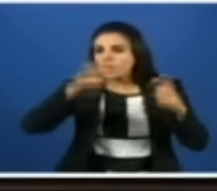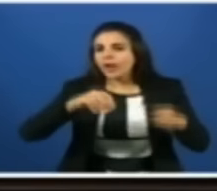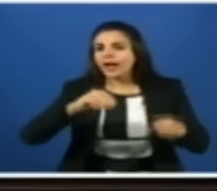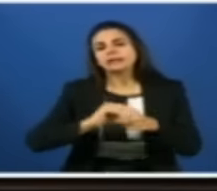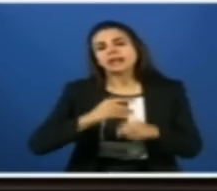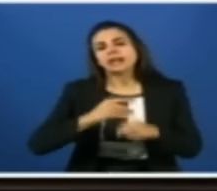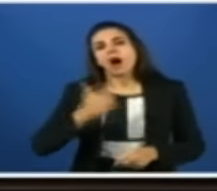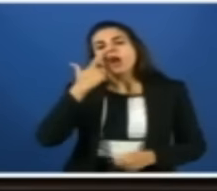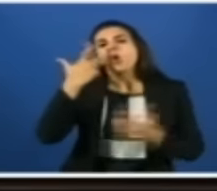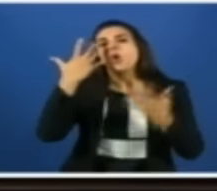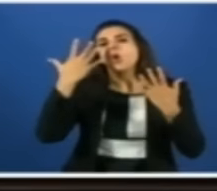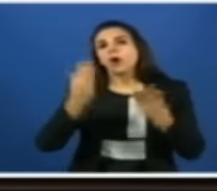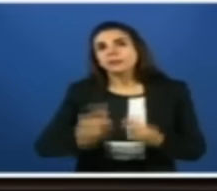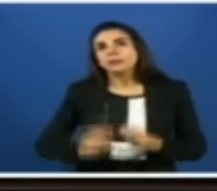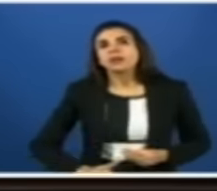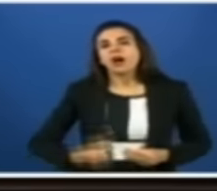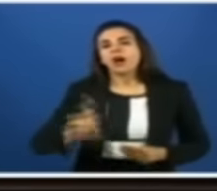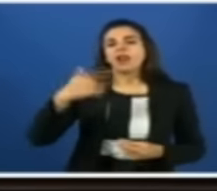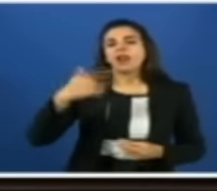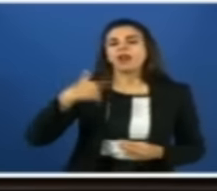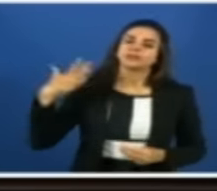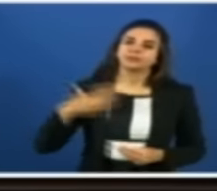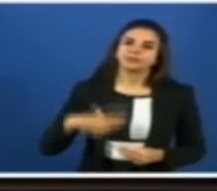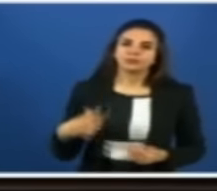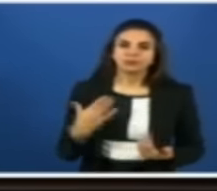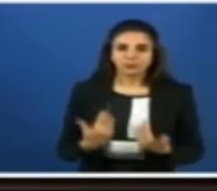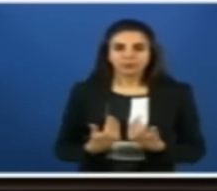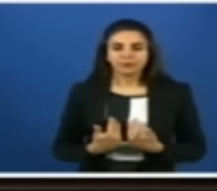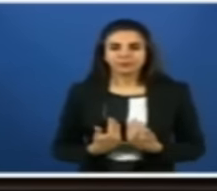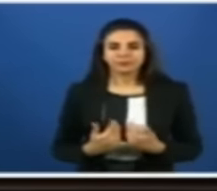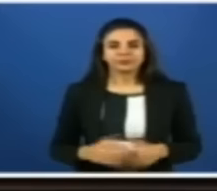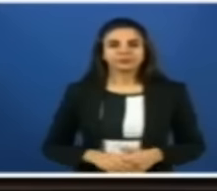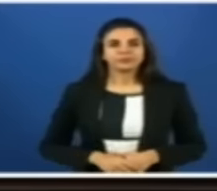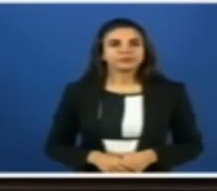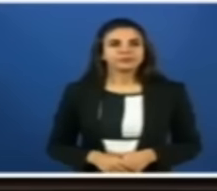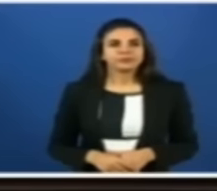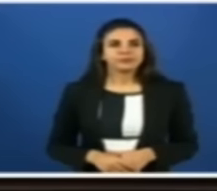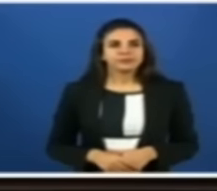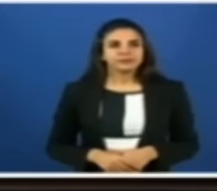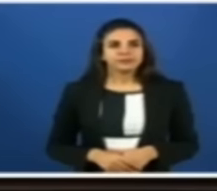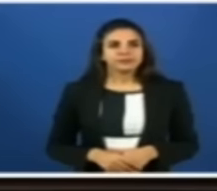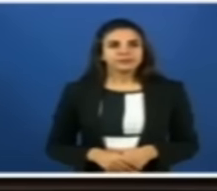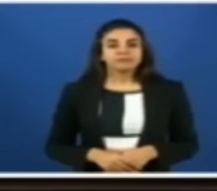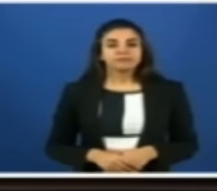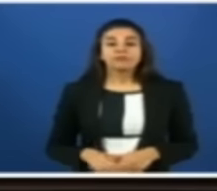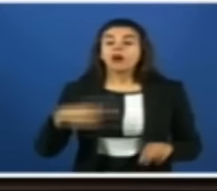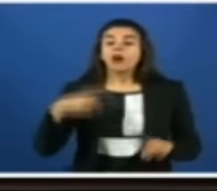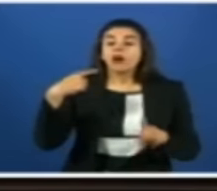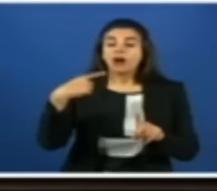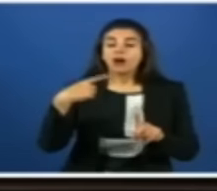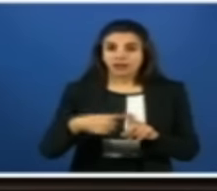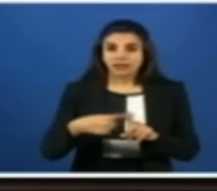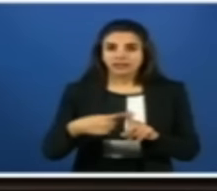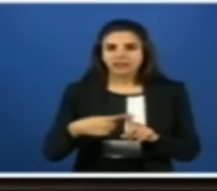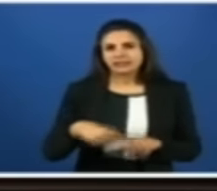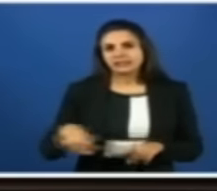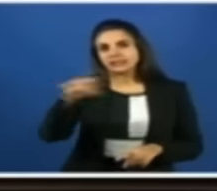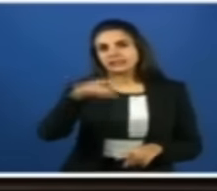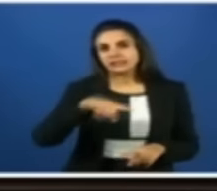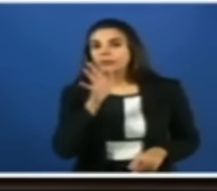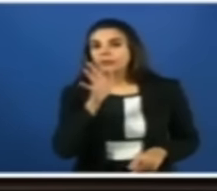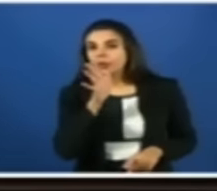hayırlı, uğurlu olmasını Cenab-ı Mevlam'dan niyaz ediyorum. Aynı zamanda bildiğiniz